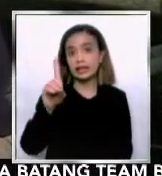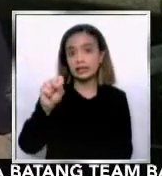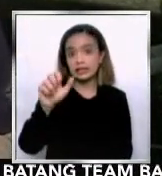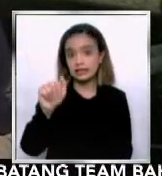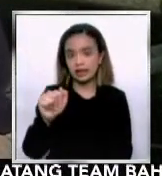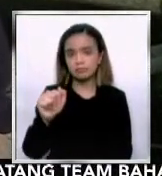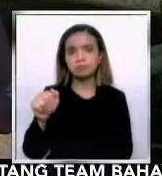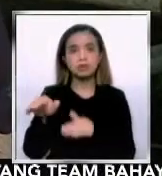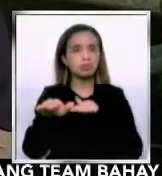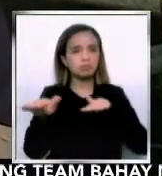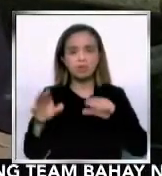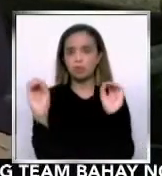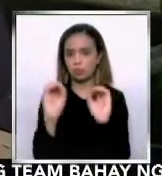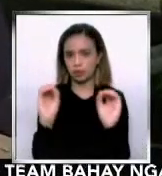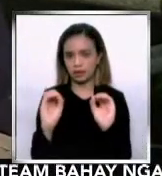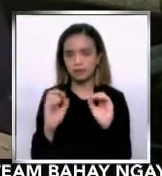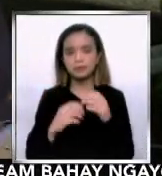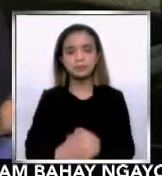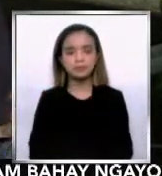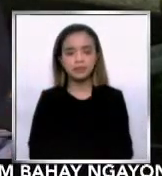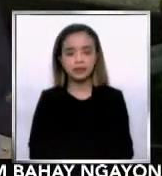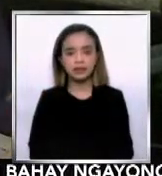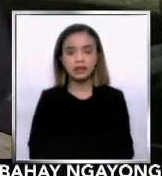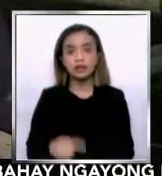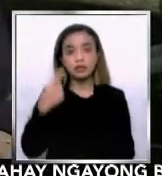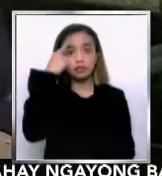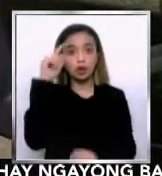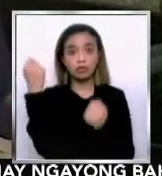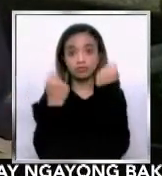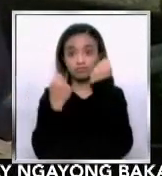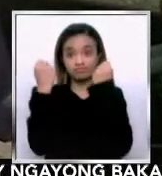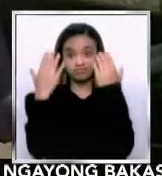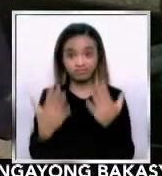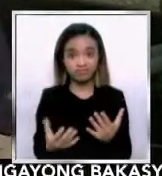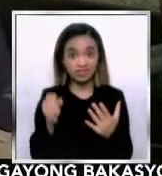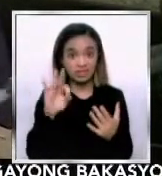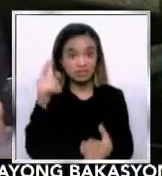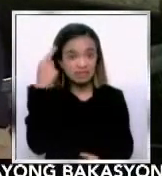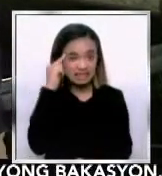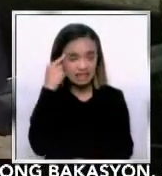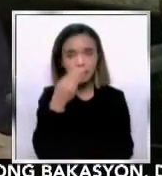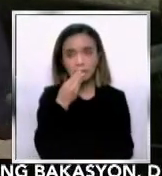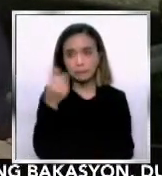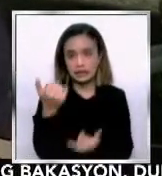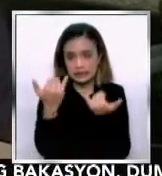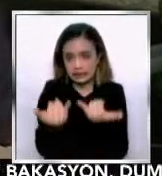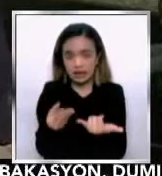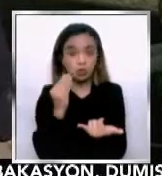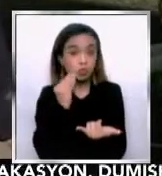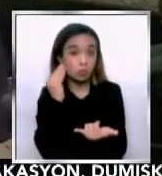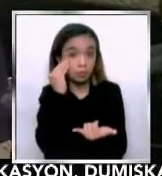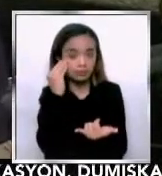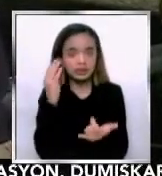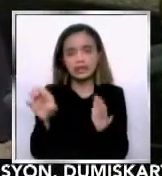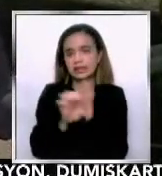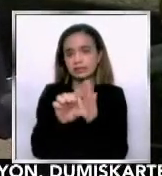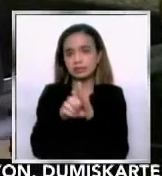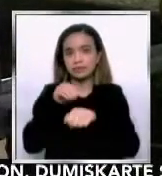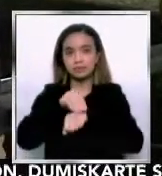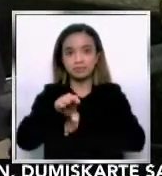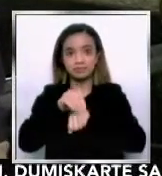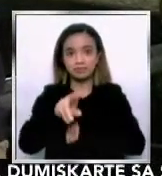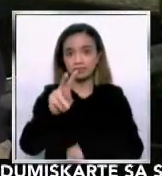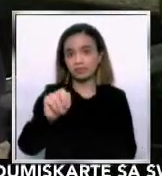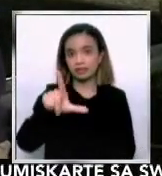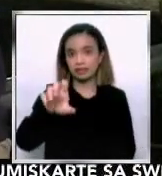ito. Kaya kung para dun sa mga motorista na kung iniisip ninyo na baka mainam umuwi ngayon, kagaya ng payo ng NLEX, umuwi na ng maaga o